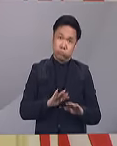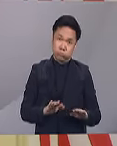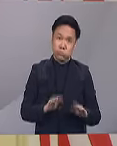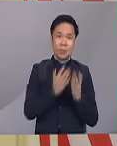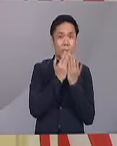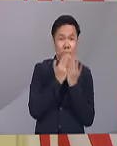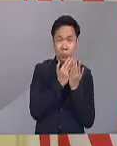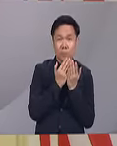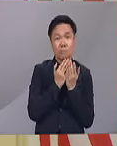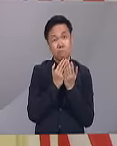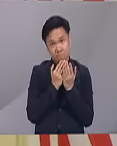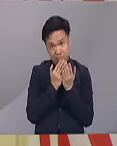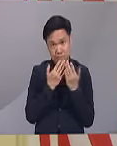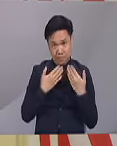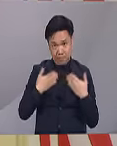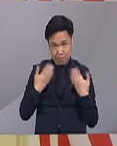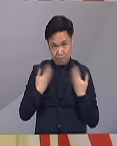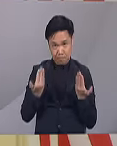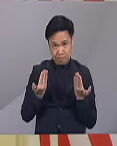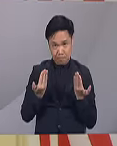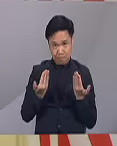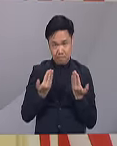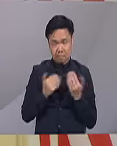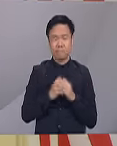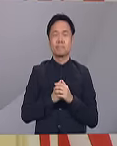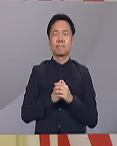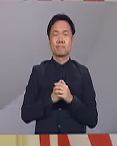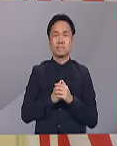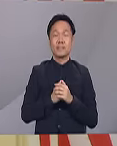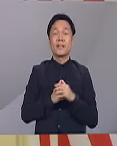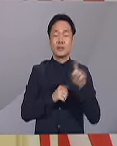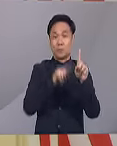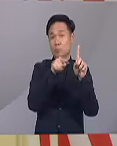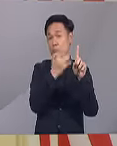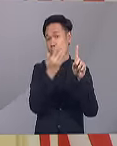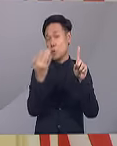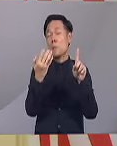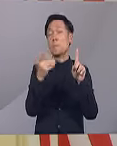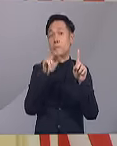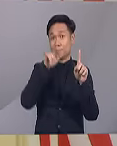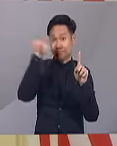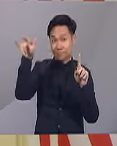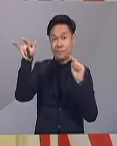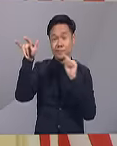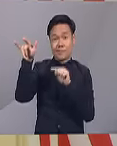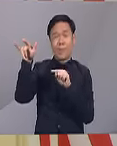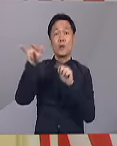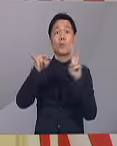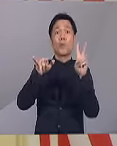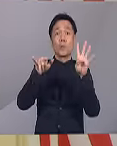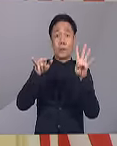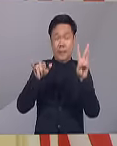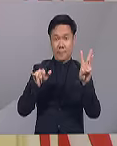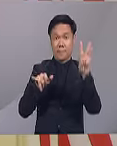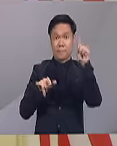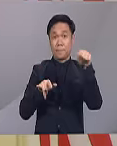ini. Seramai 1,480 pelajar yang dijadualkan diterbangkan pulang pada 26 Mei